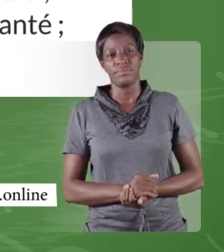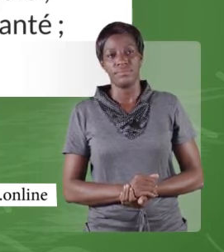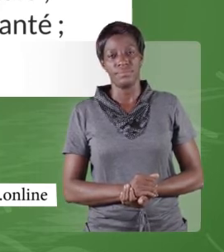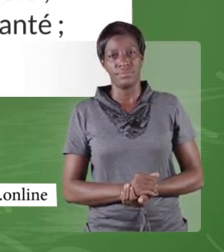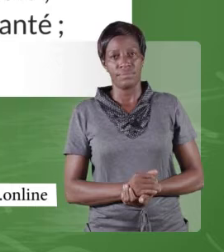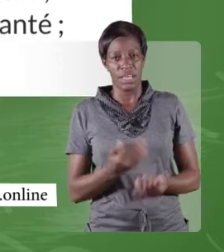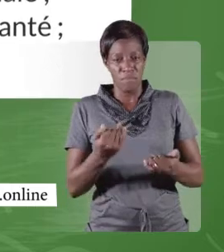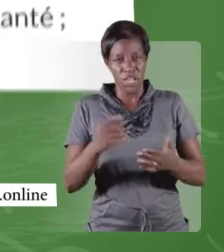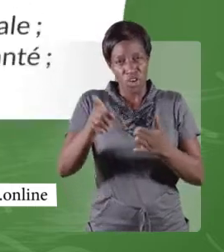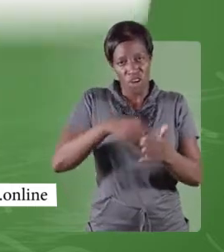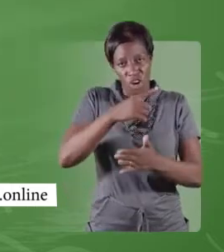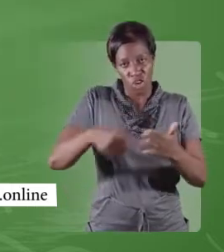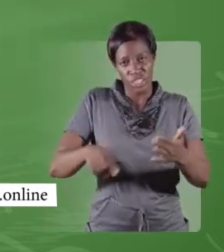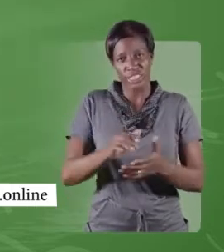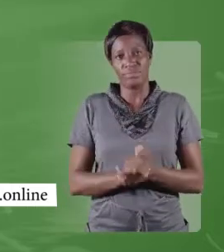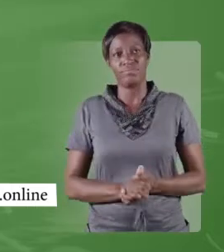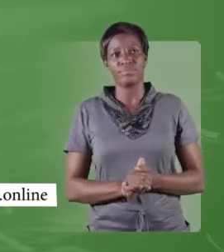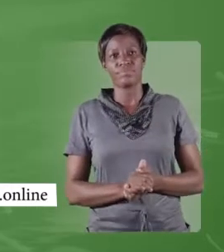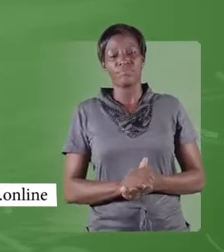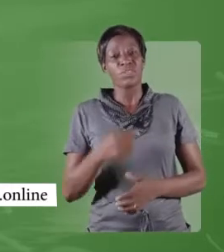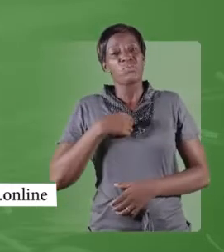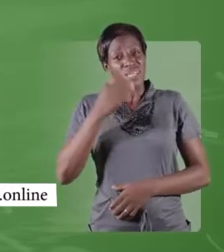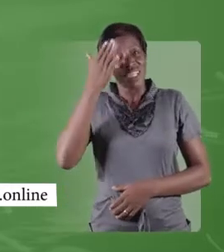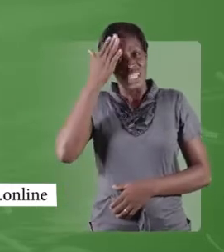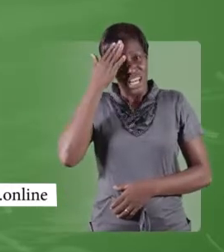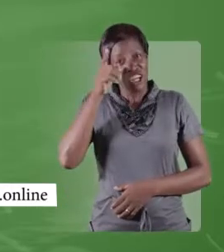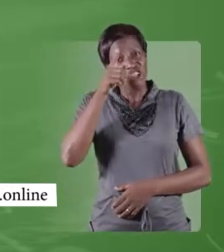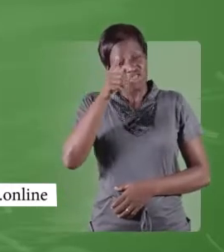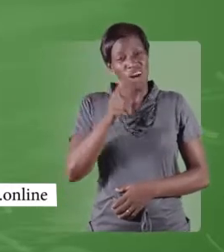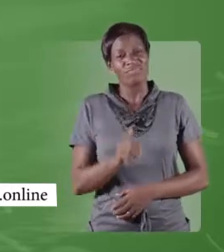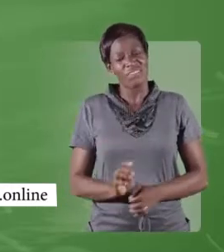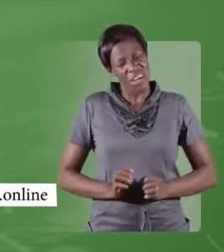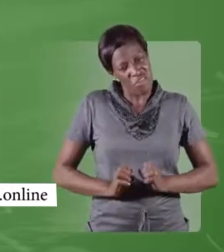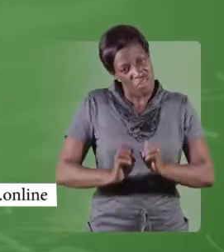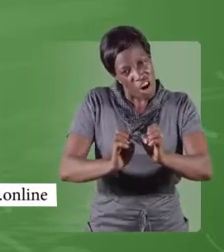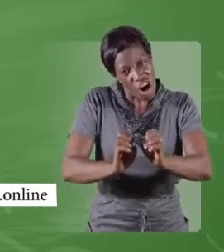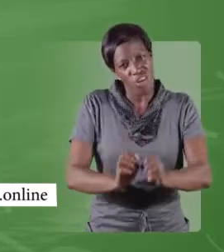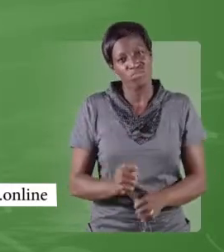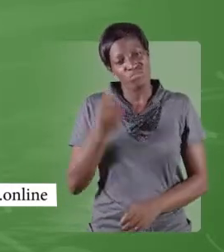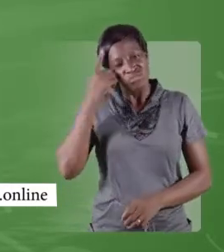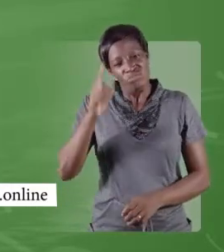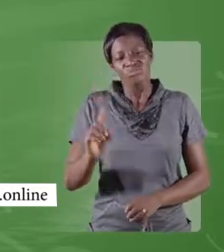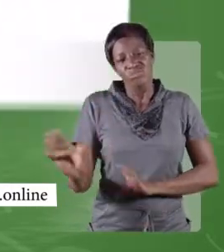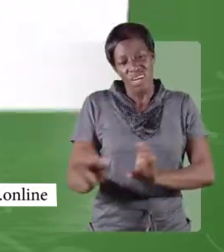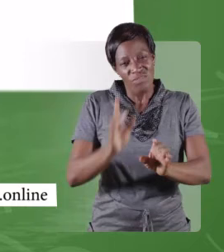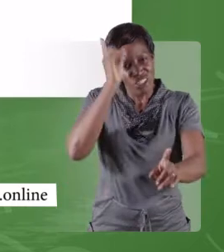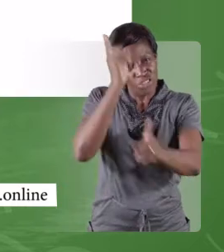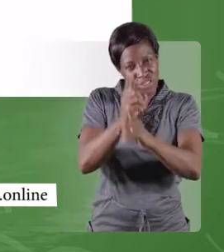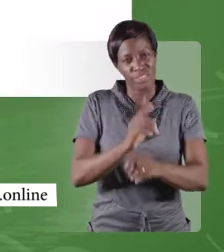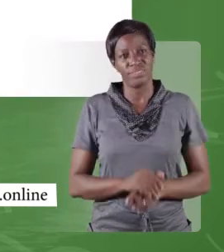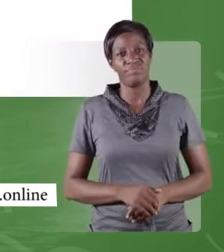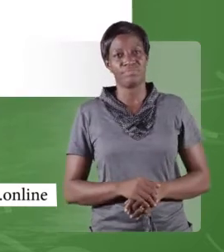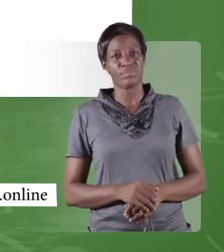Nous sommes maintenant à la correction. Je sais que vous avez fait le maximum pour tout trouver. On y